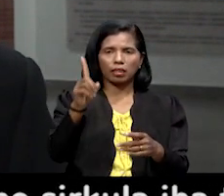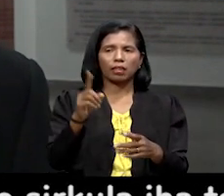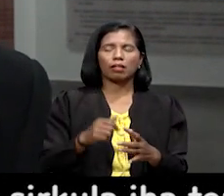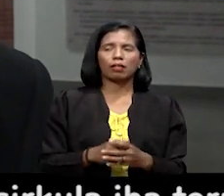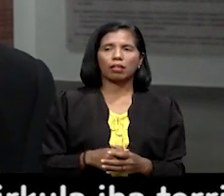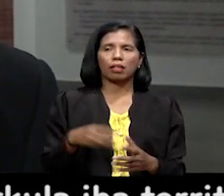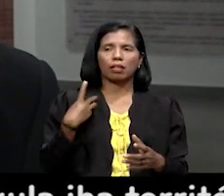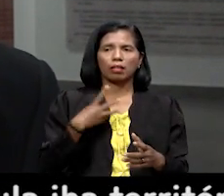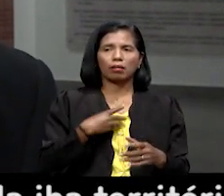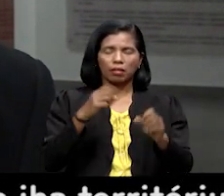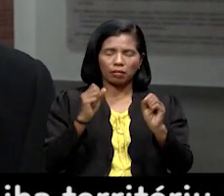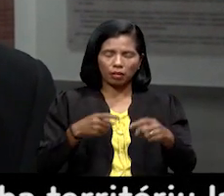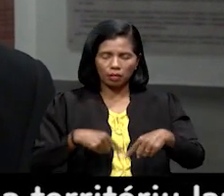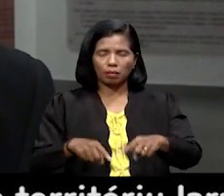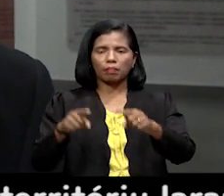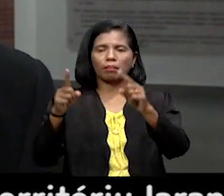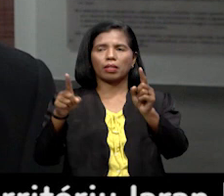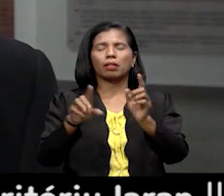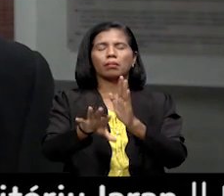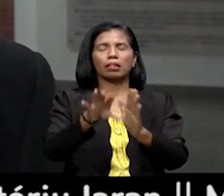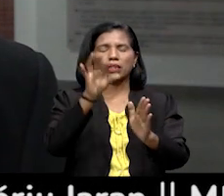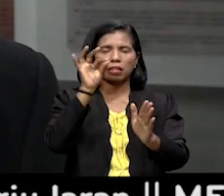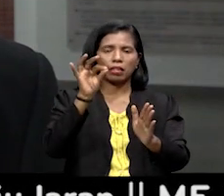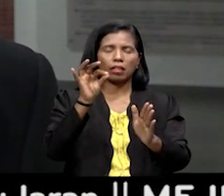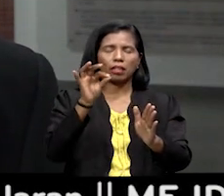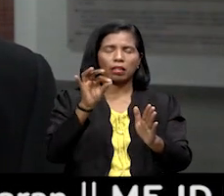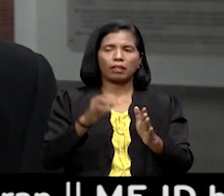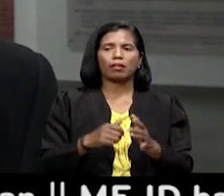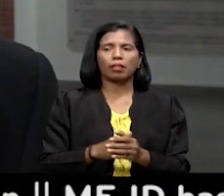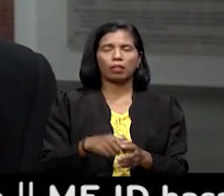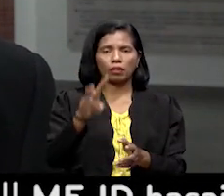LA BEL